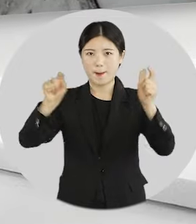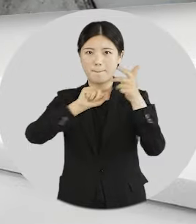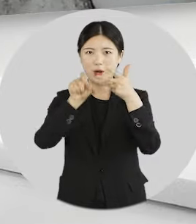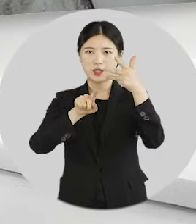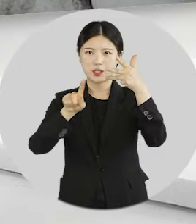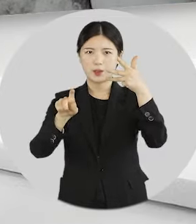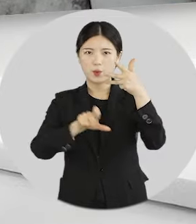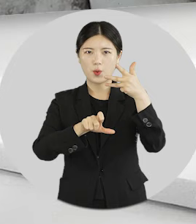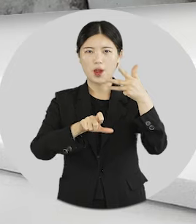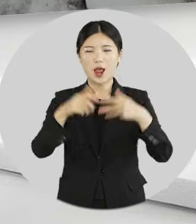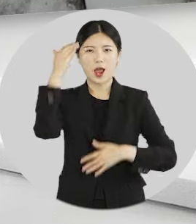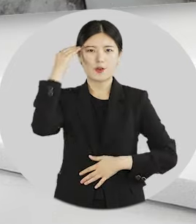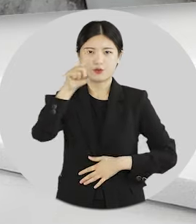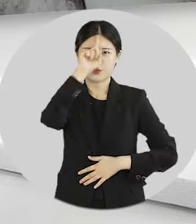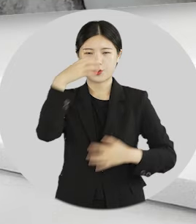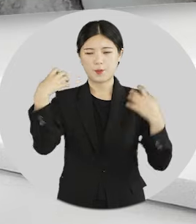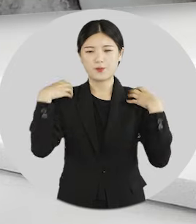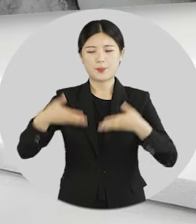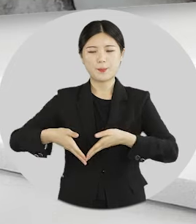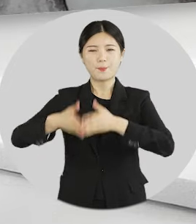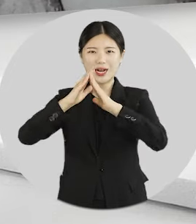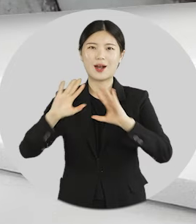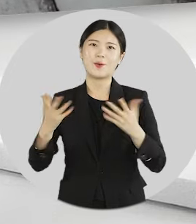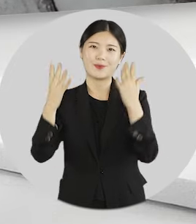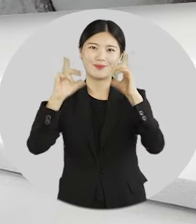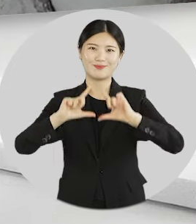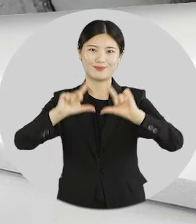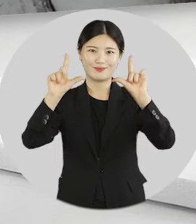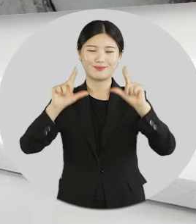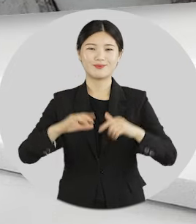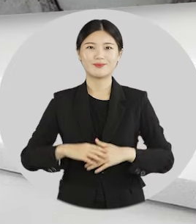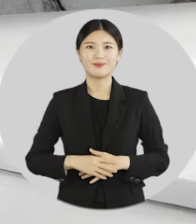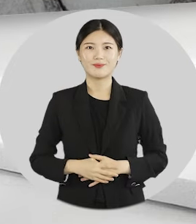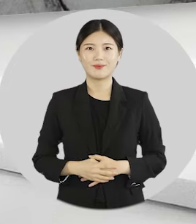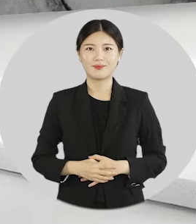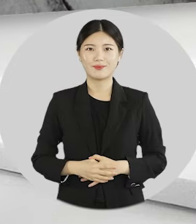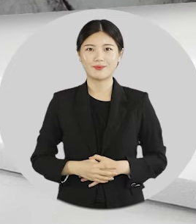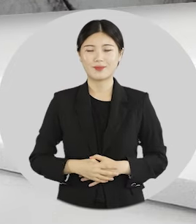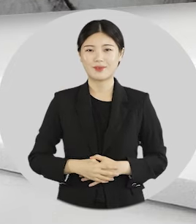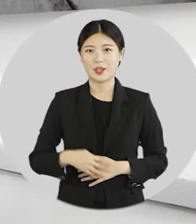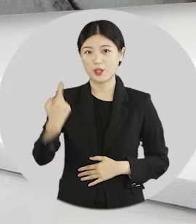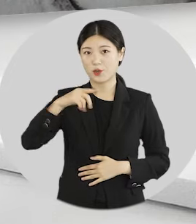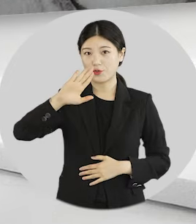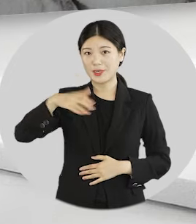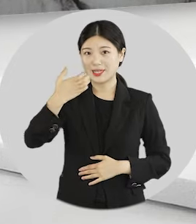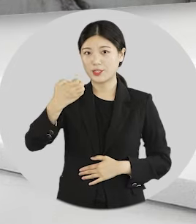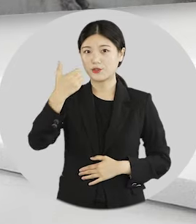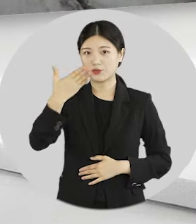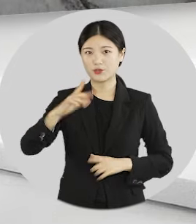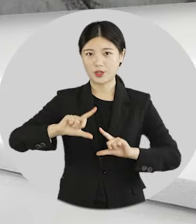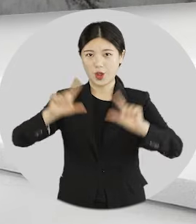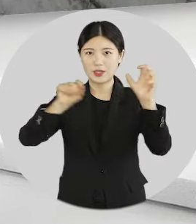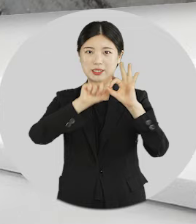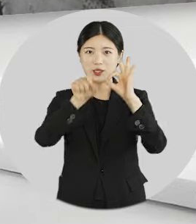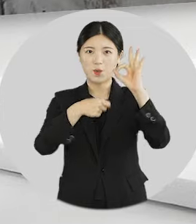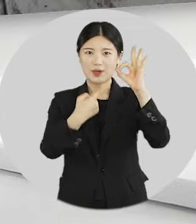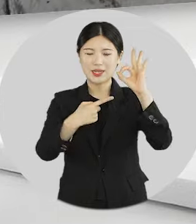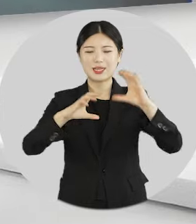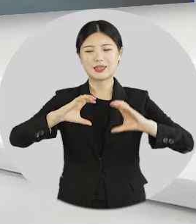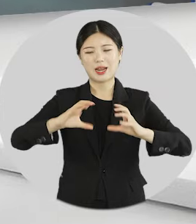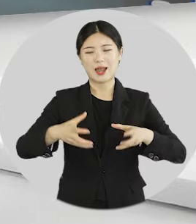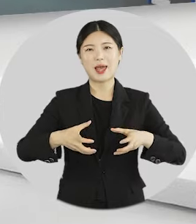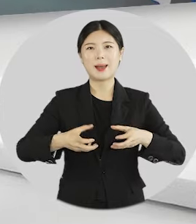15일 대한민국 정부 수립을 경축하는 날입니다. 이는 1949년 10월 1일에